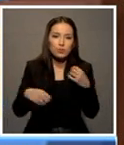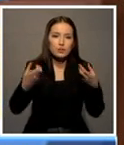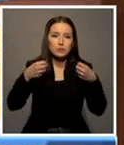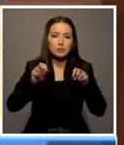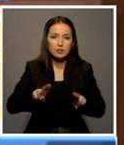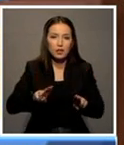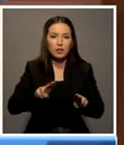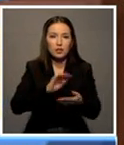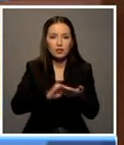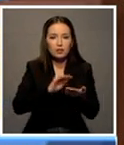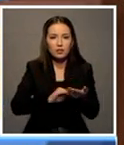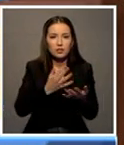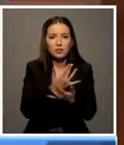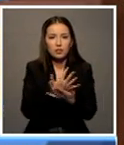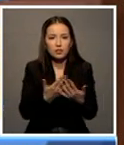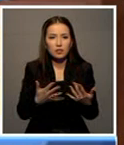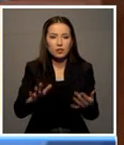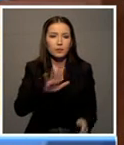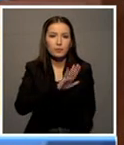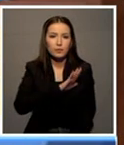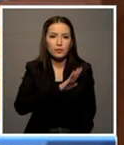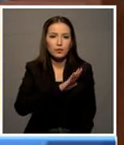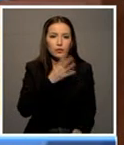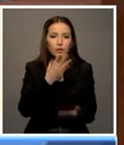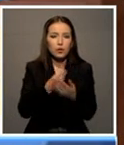шығармалары, камералық дүниелердің ішіндегі мына